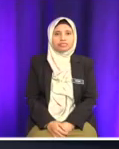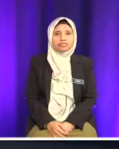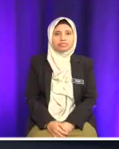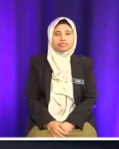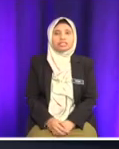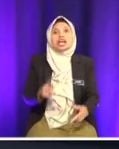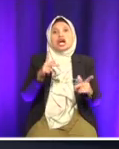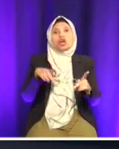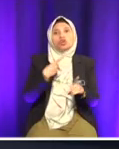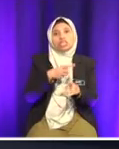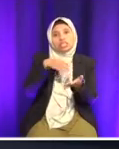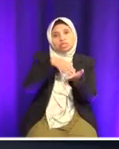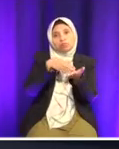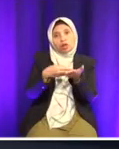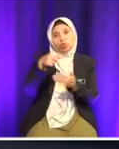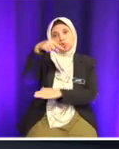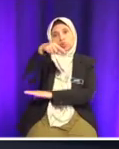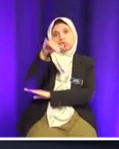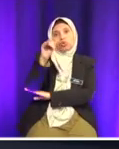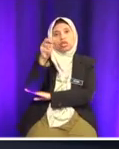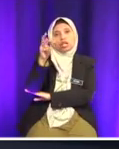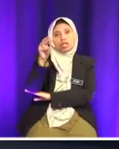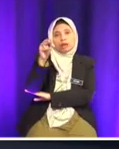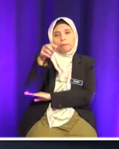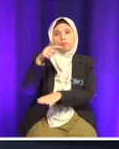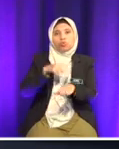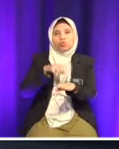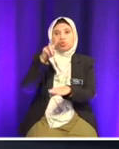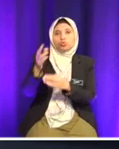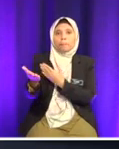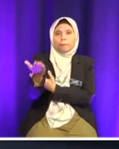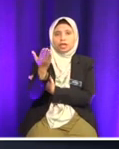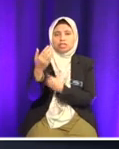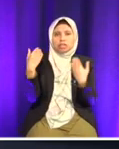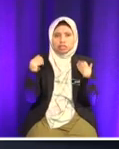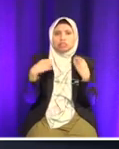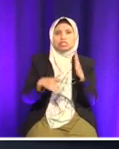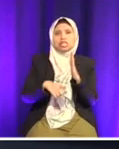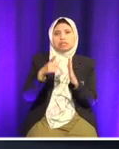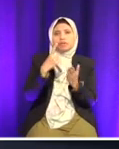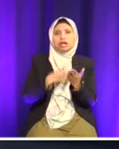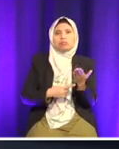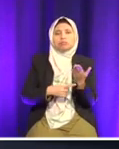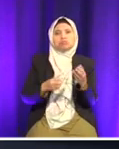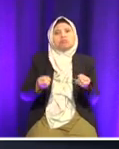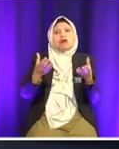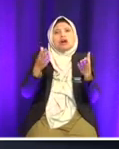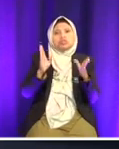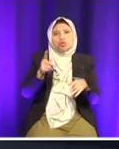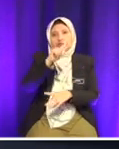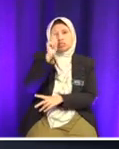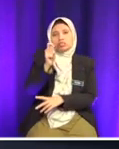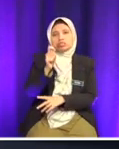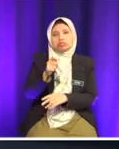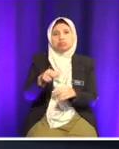kalau kita bangun qiyamulai pukul 2 pagi pukul 03.00 pagi ada kelebihannya bangun